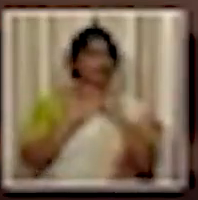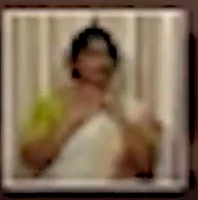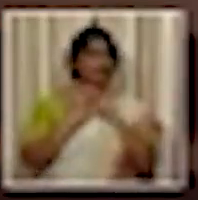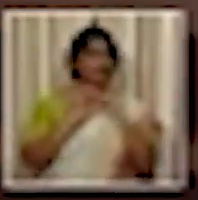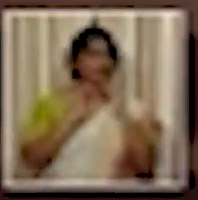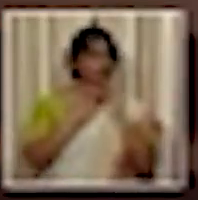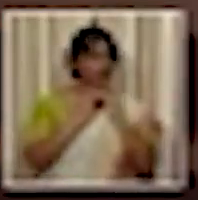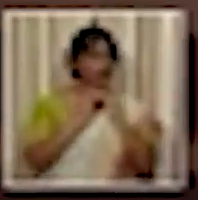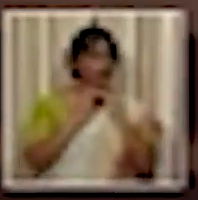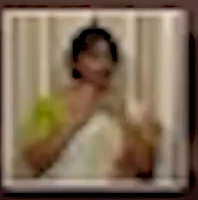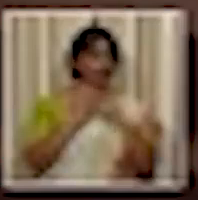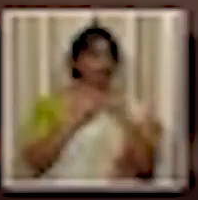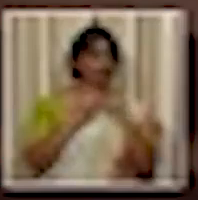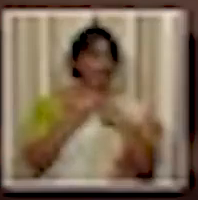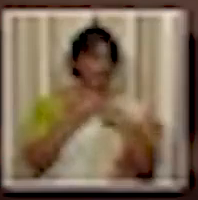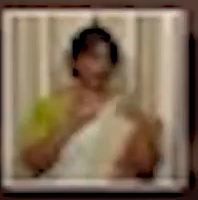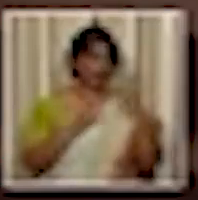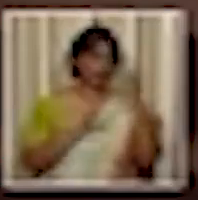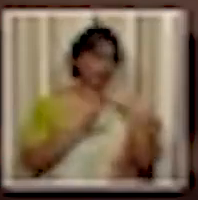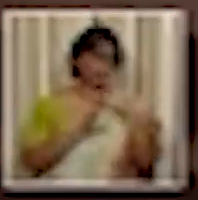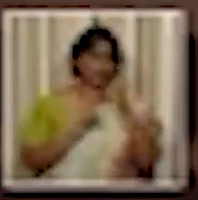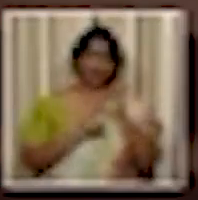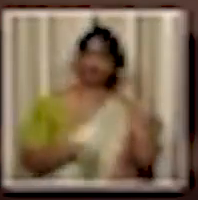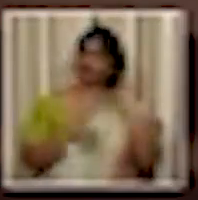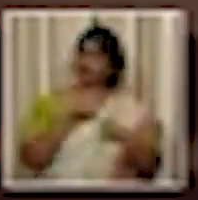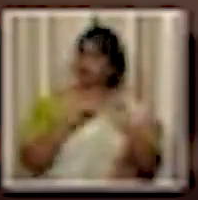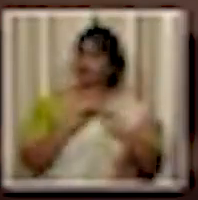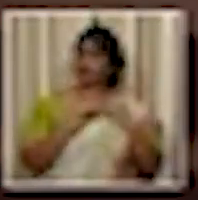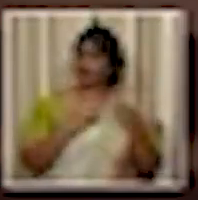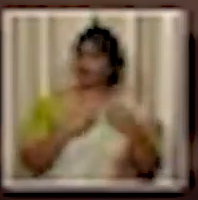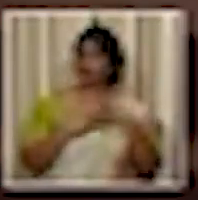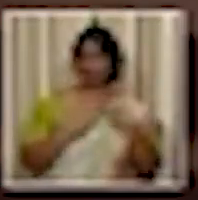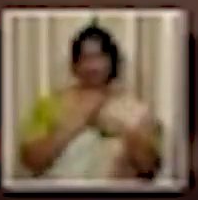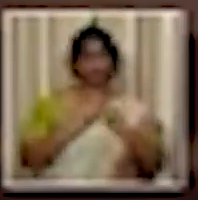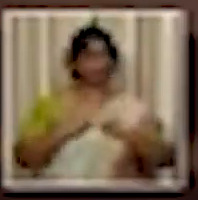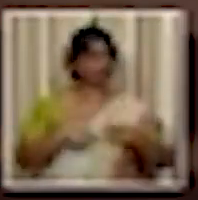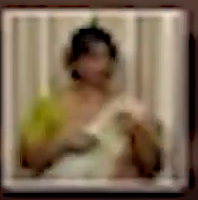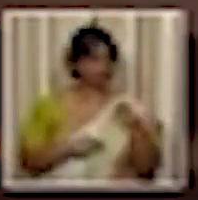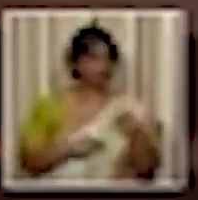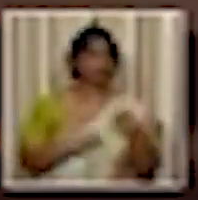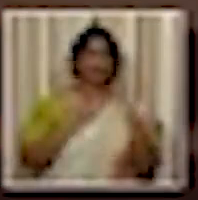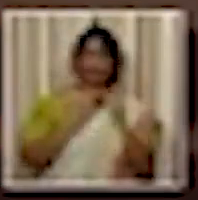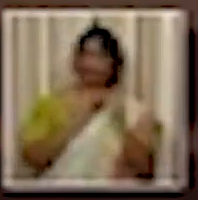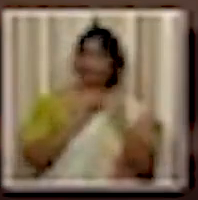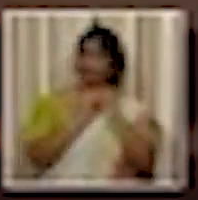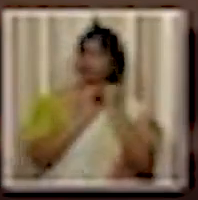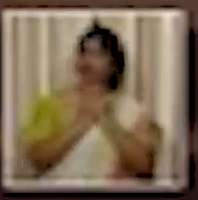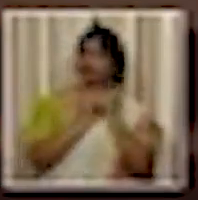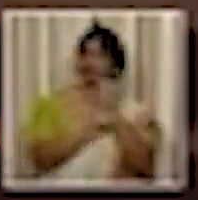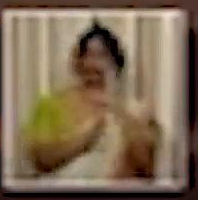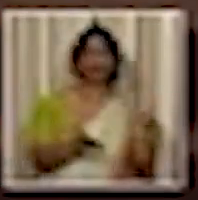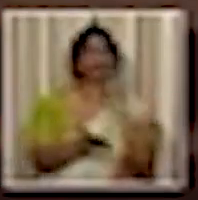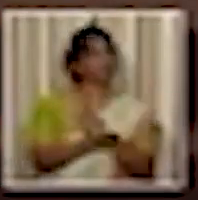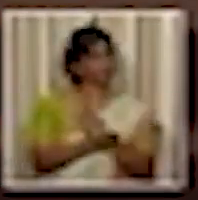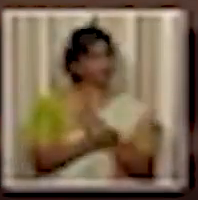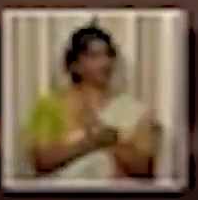සංවර්ධන අධිකාරියට. ඔහු කිව්වා 2019 ජනාධිපතිවරණයෙන් පස්සේ අපේ රටේ ක්‍රියාත්මක වුණ නිවාස වැඩසටහන එකවරම නතර